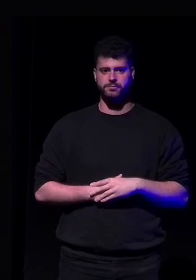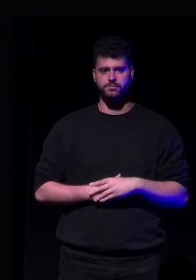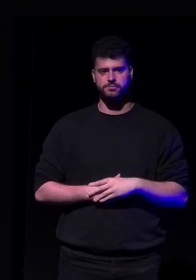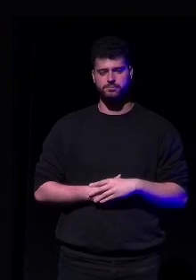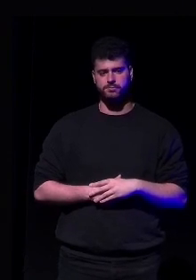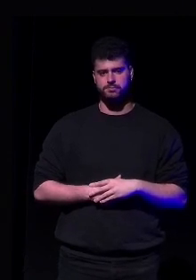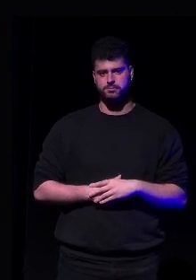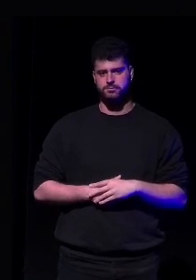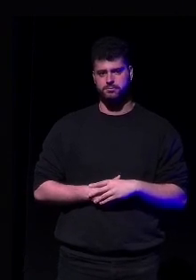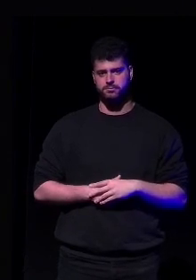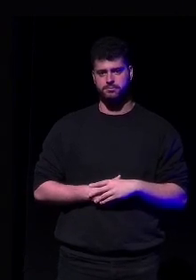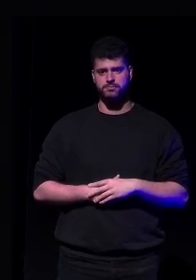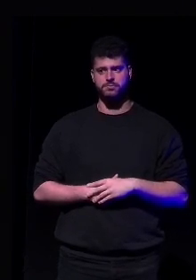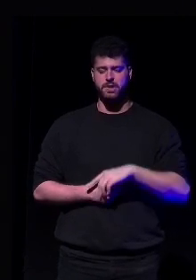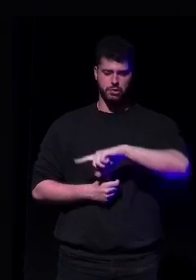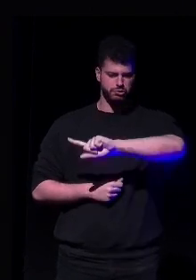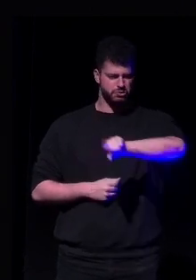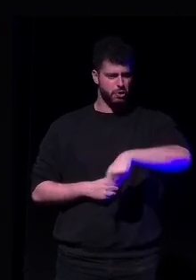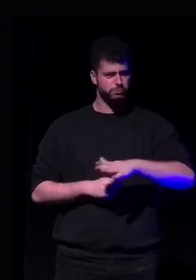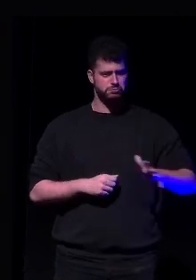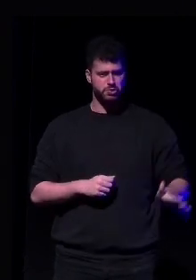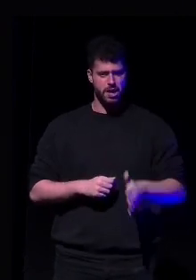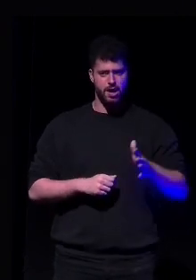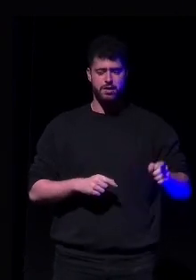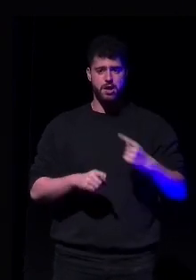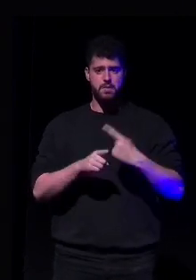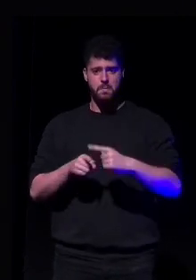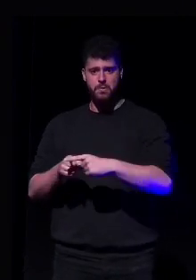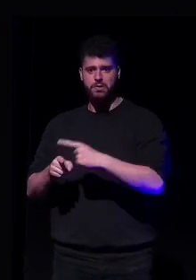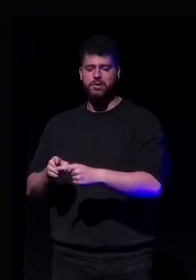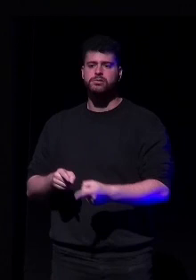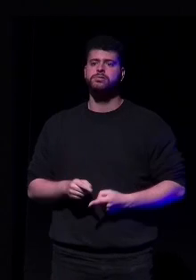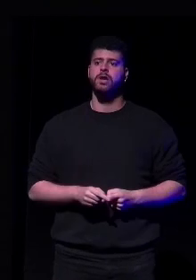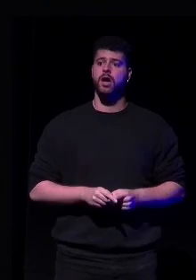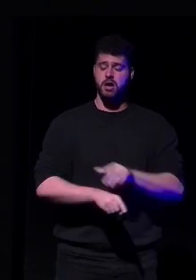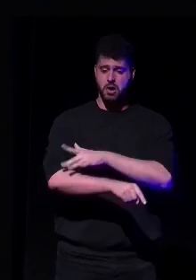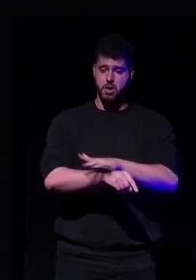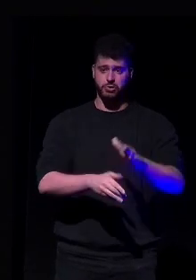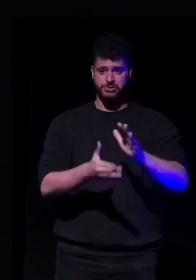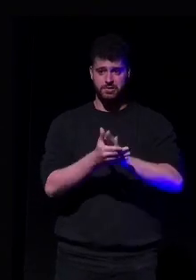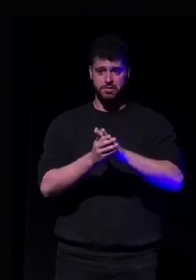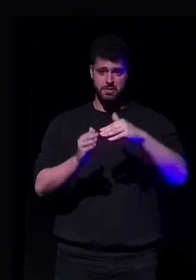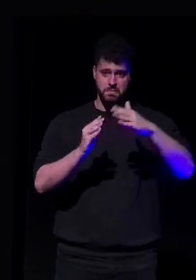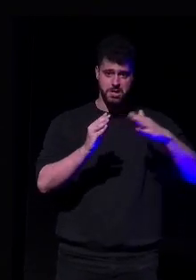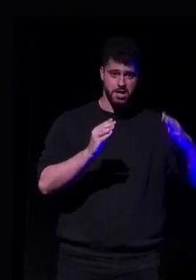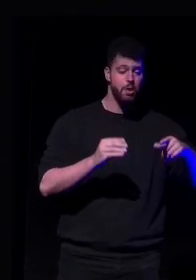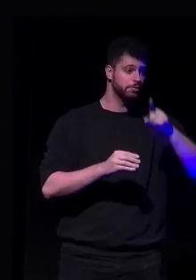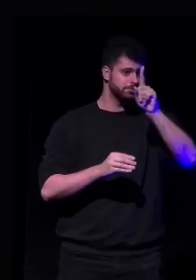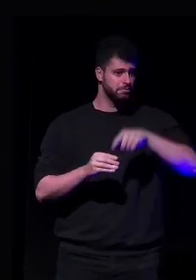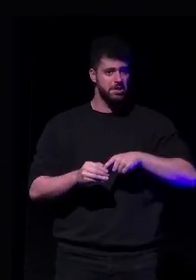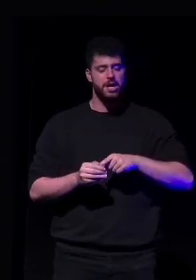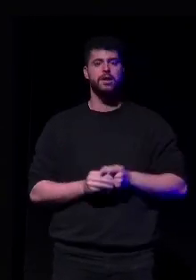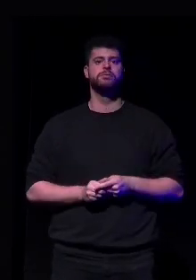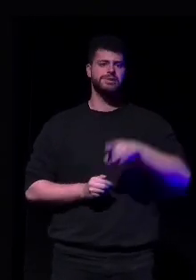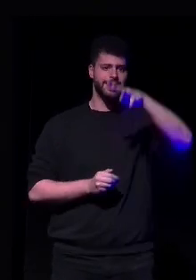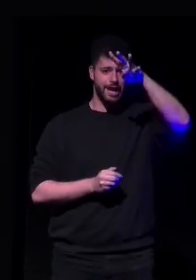seguirem produint producte de la Costa Brava i Pirineu de Girona, de tota la demarcació en general, així com de la resta de Catalunya, amb molta